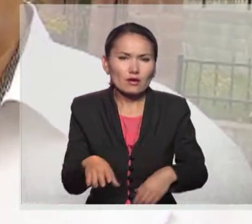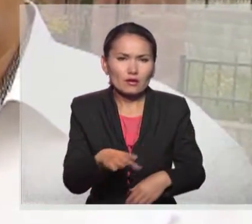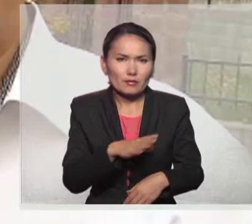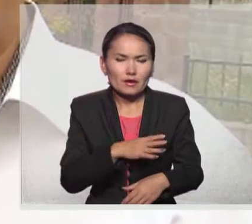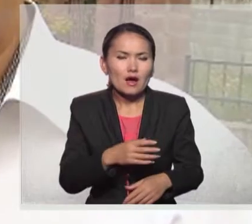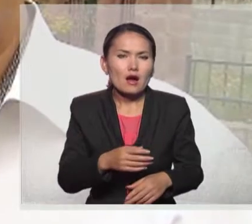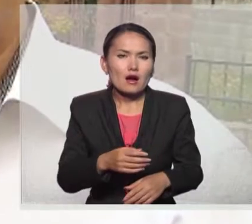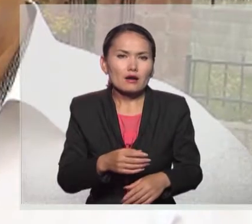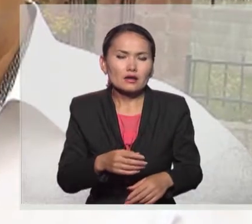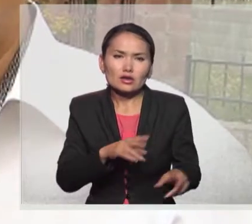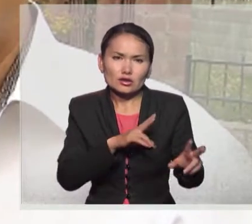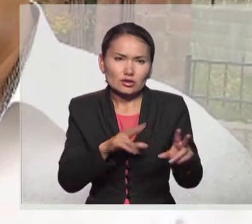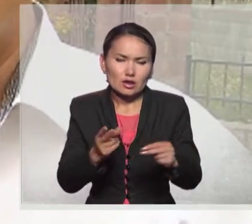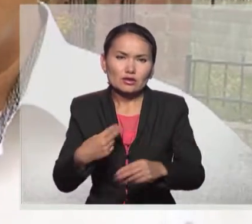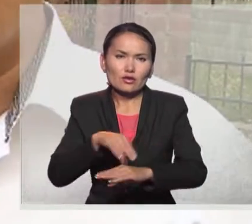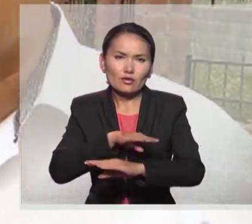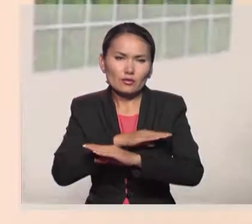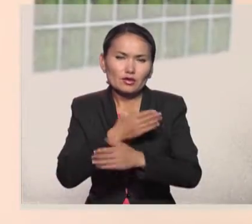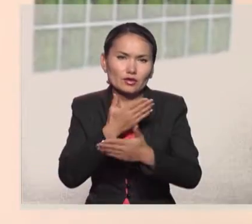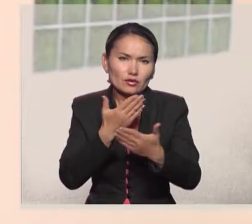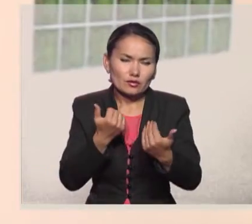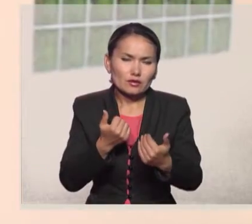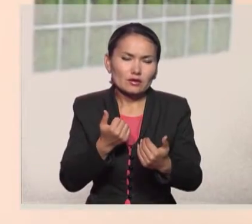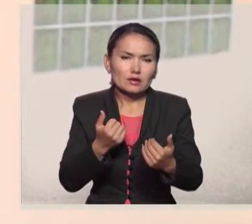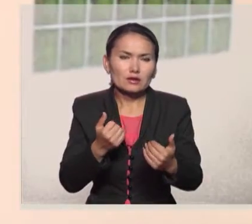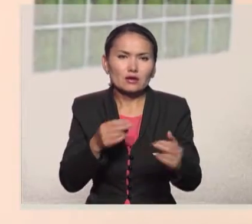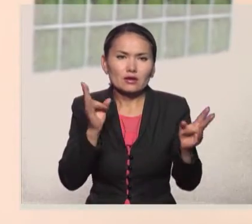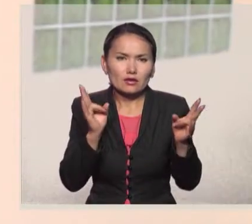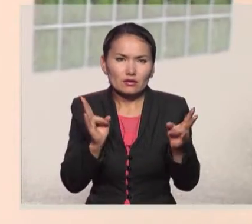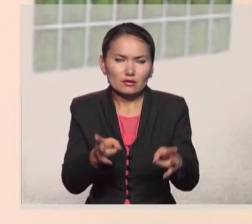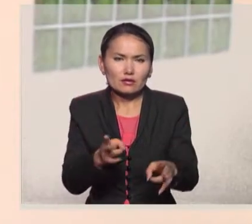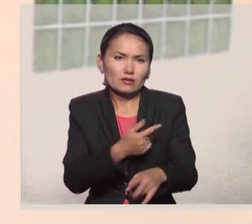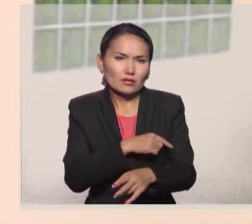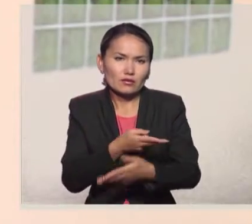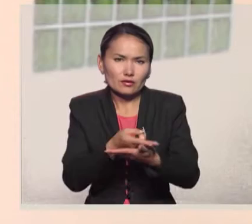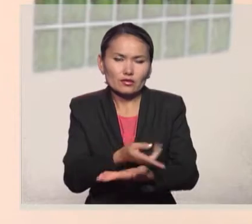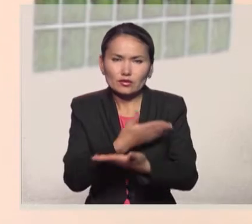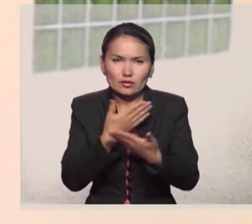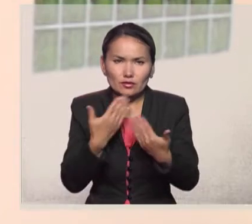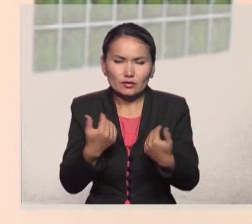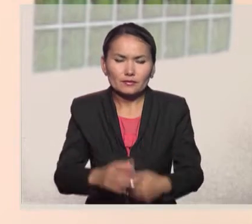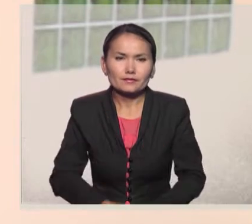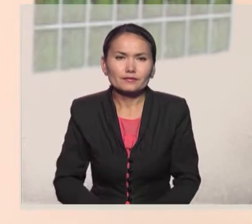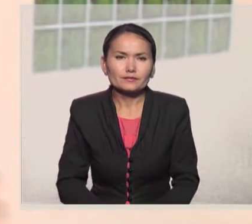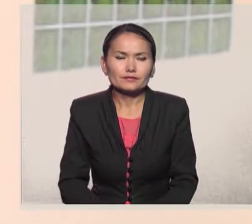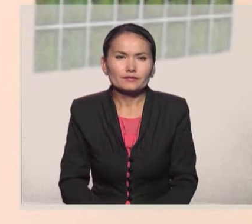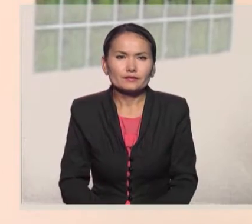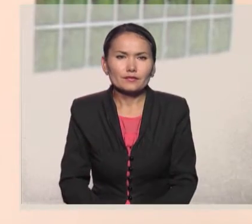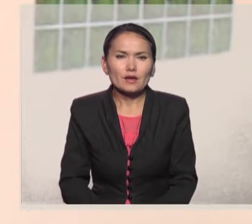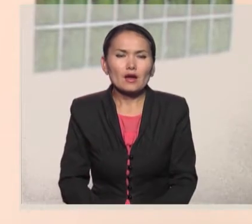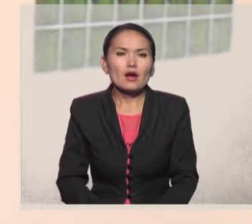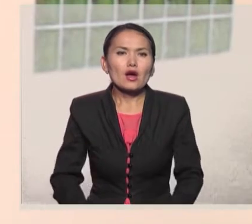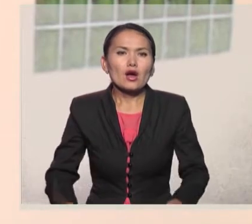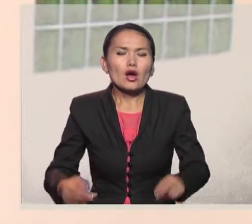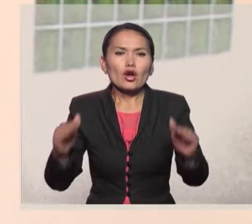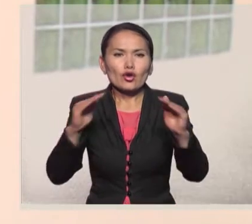ондай травм болған жоқ. А дома вообще кіруге невозможно уже. Полностью уже не